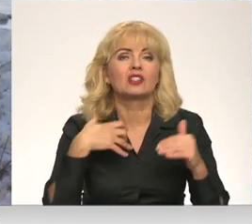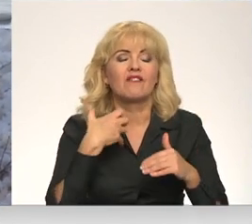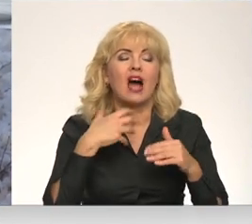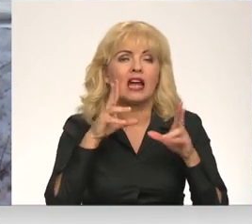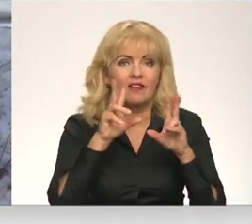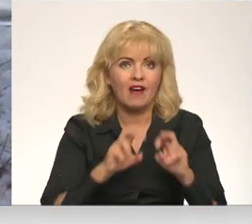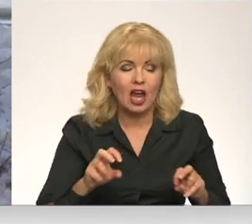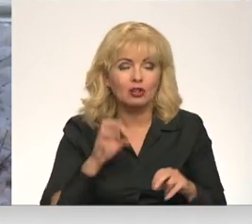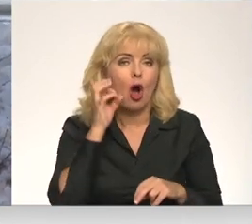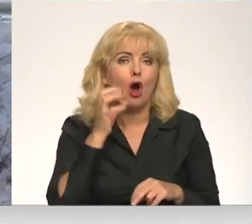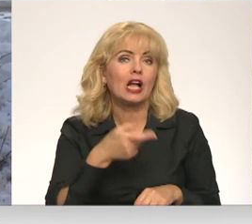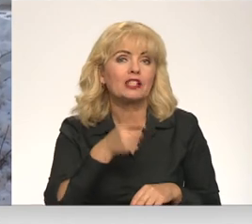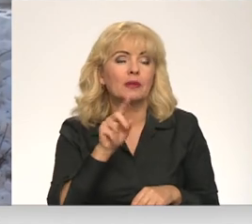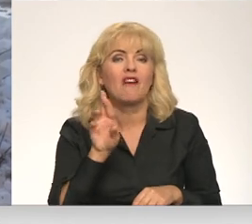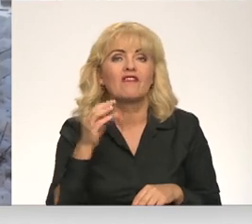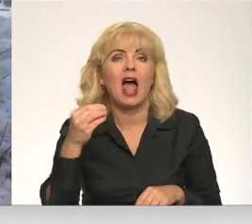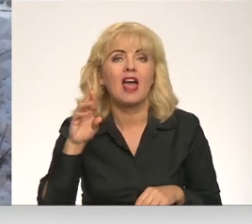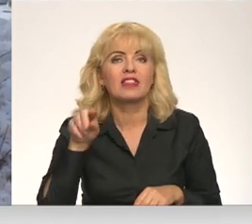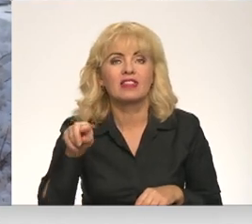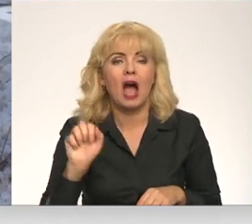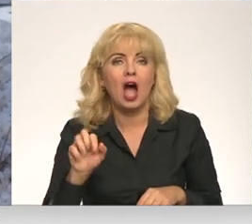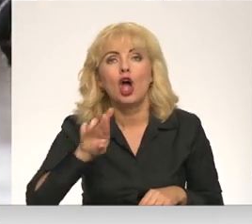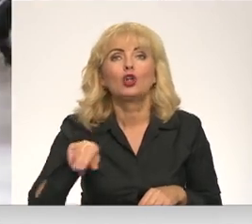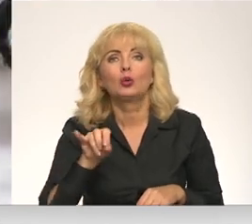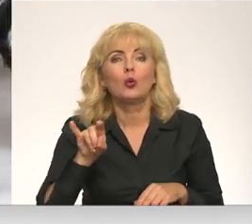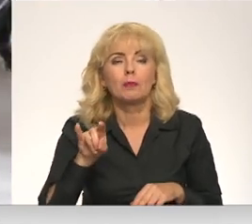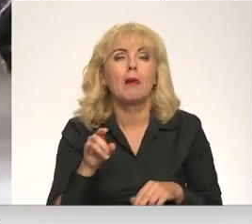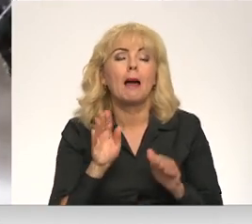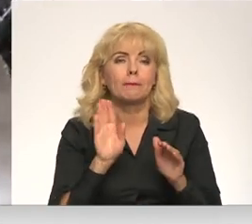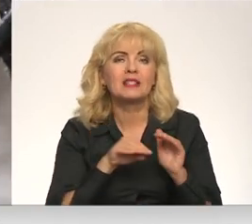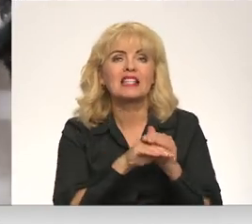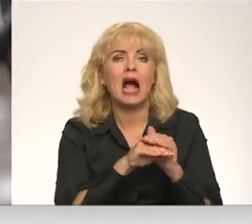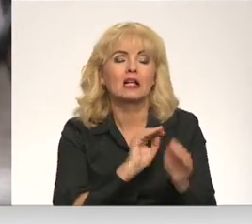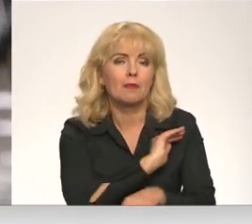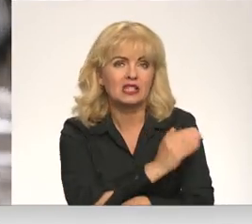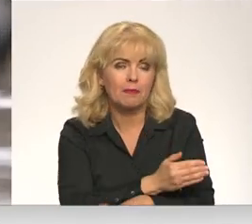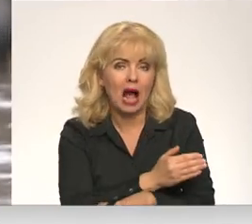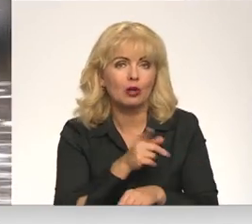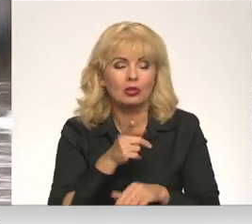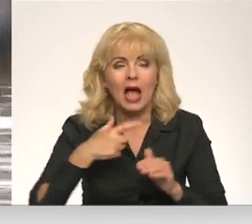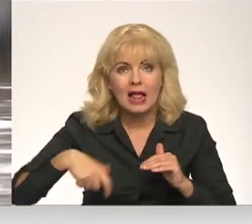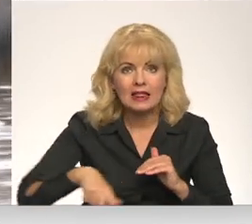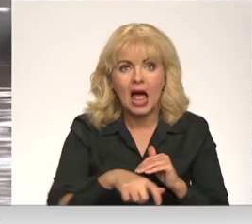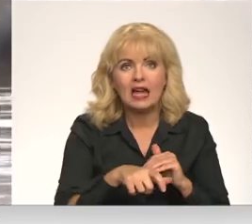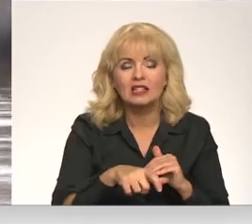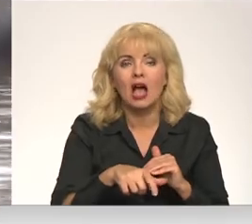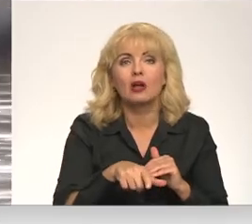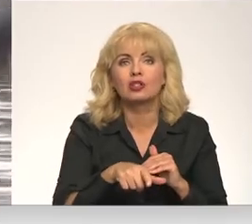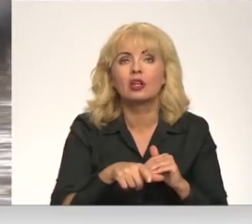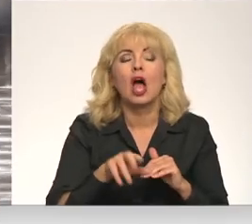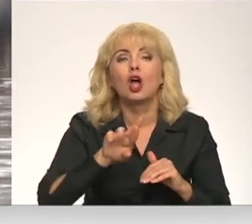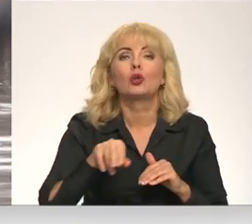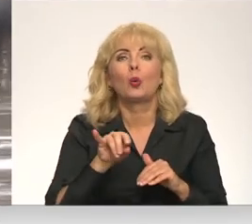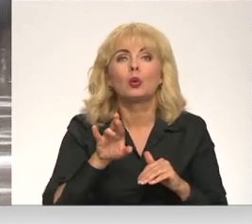Šobrīd oranžais brīdinājums Ventā un Durbē ir spēkā joprojām, jo Ventas lejtecē pie Ventzavas Ventspils novadā un Durbē